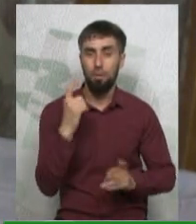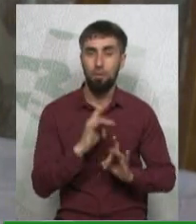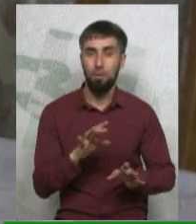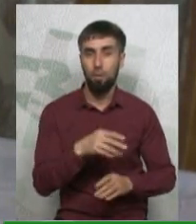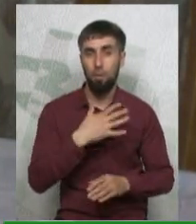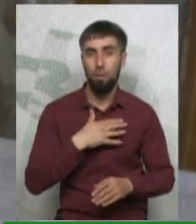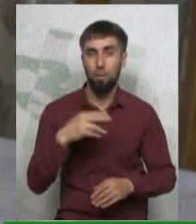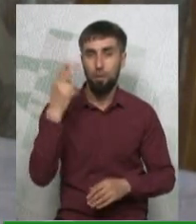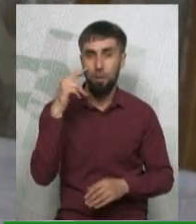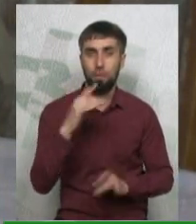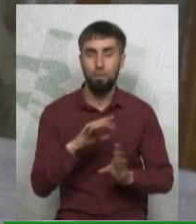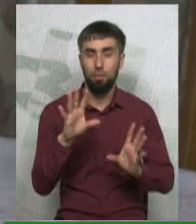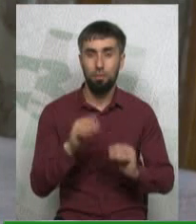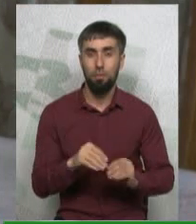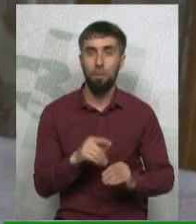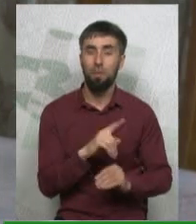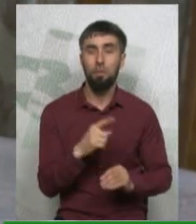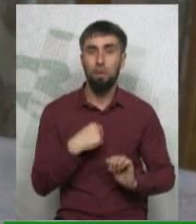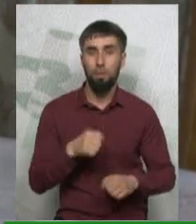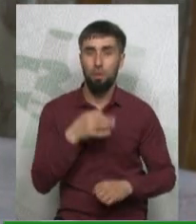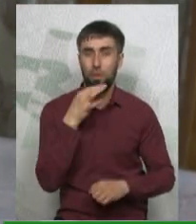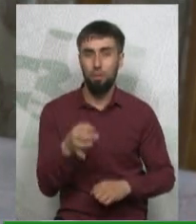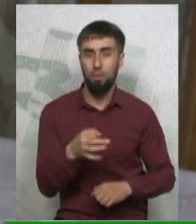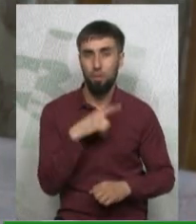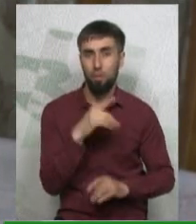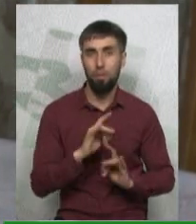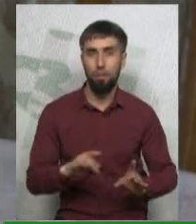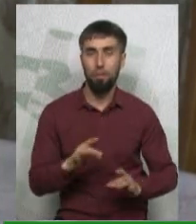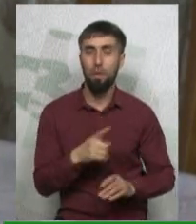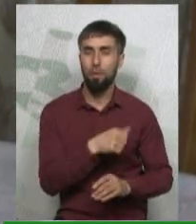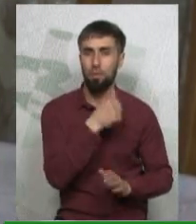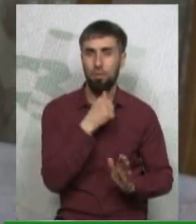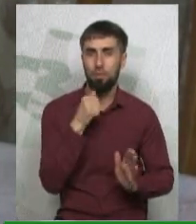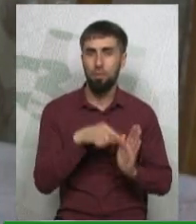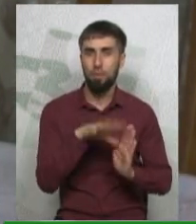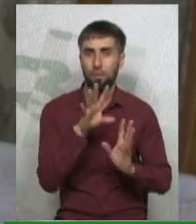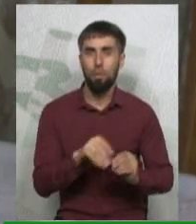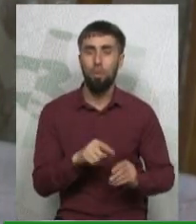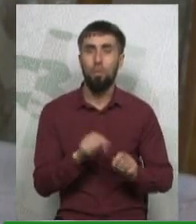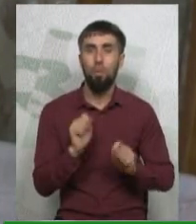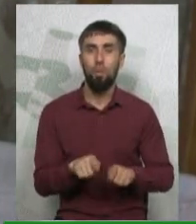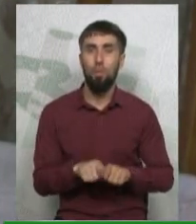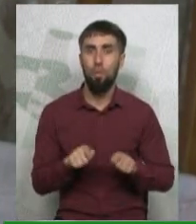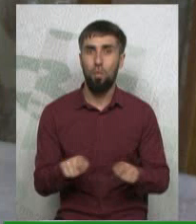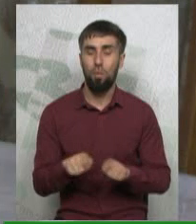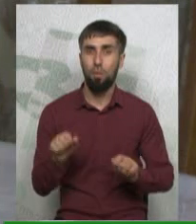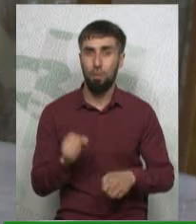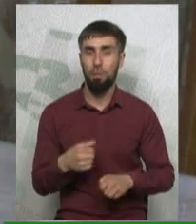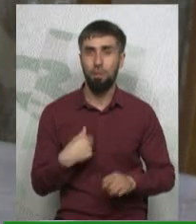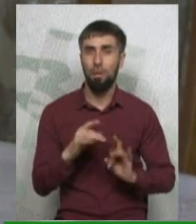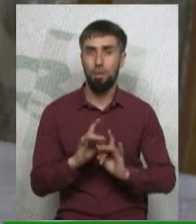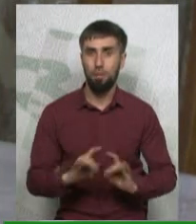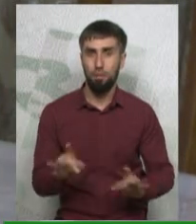информация? Что я вам могу сказать? То, что рассекретит Малдехами, а то, что